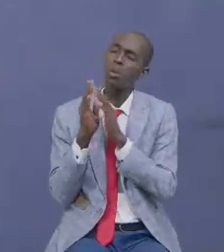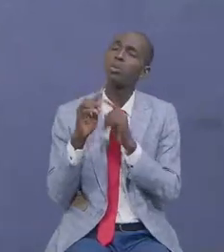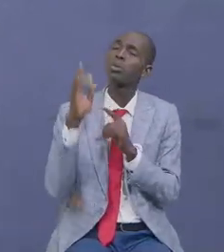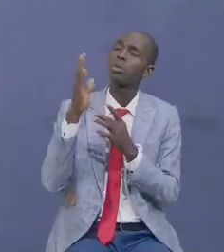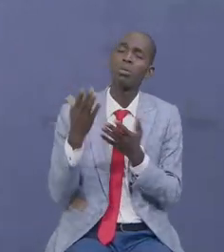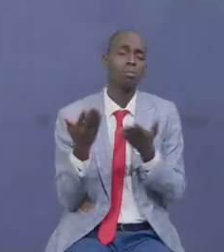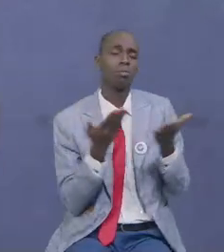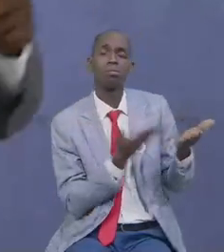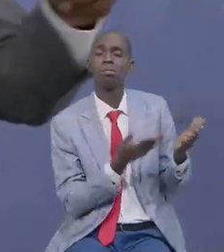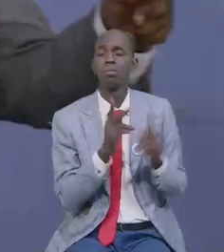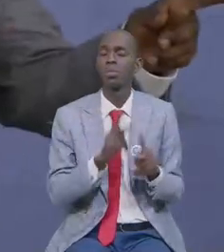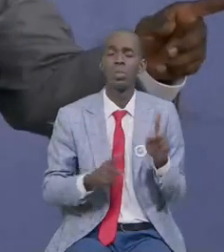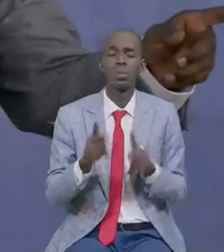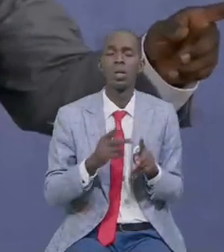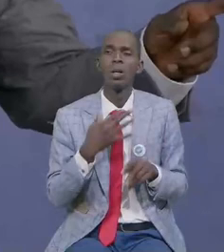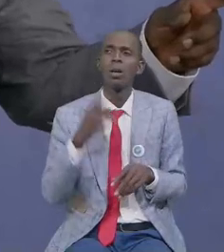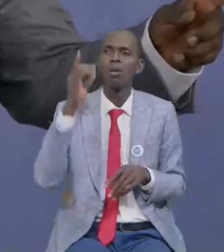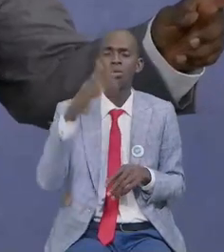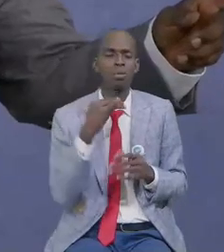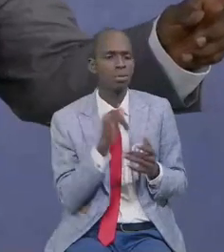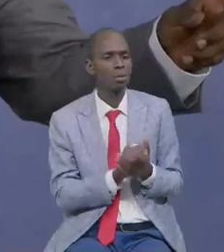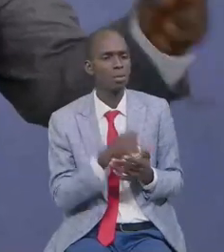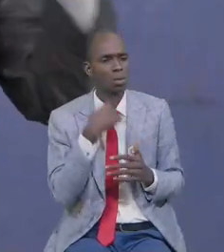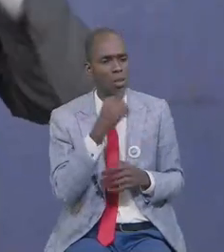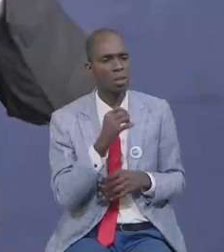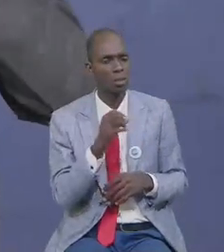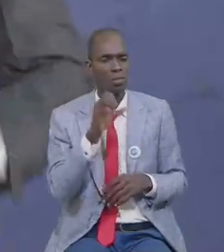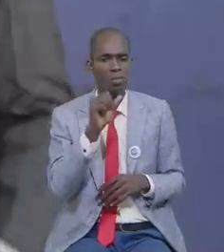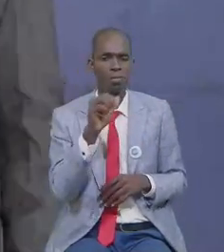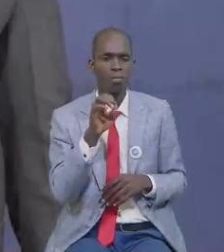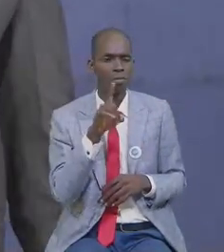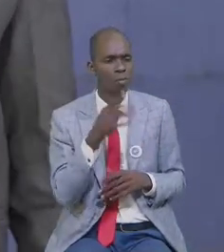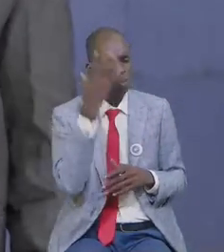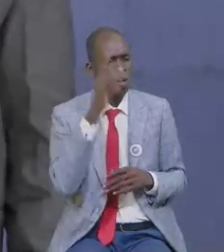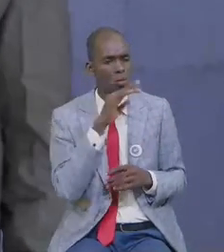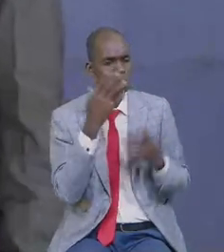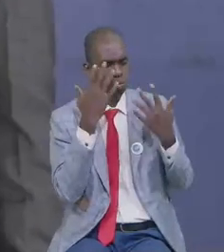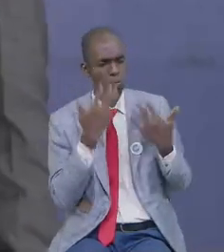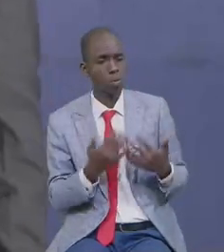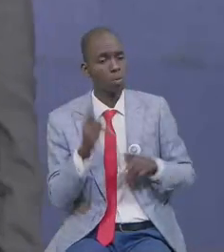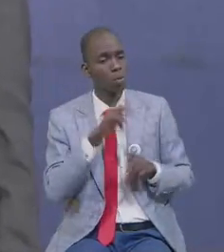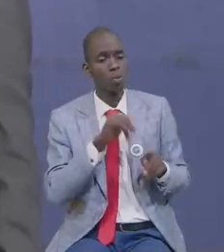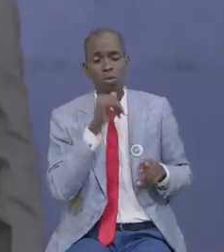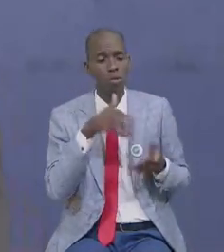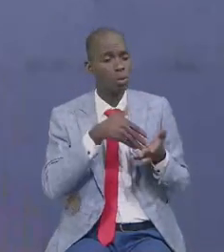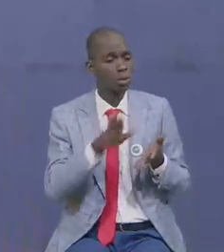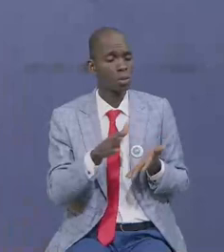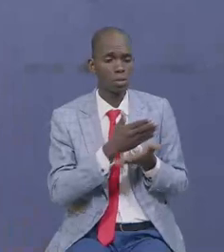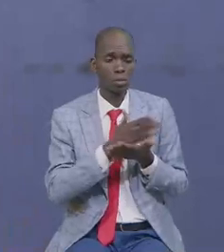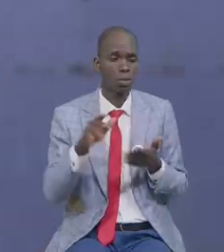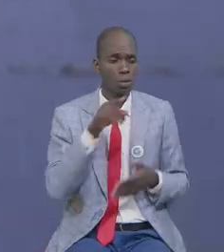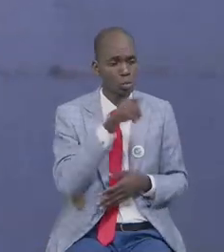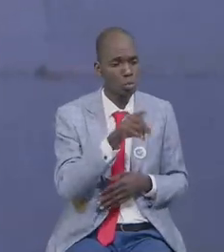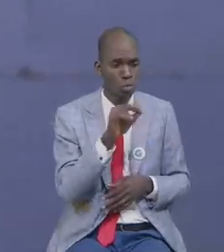Samuel, ils ne t'ont pas rejeté, c'est moi, ils ont rejeté. Quand nous cherchons une